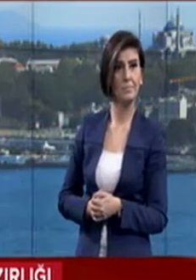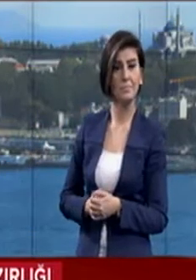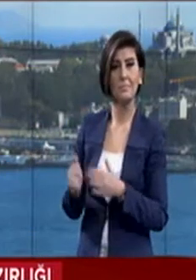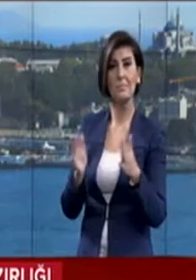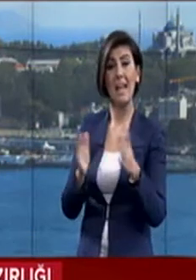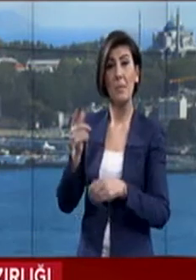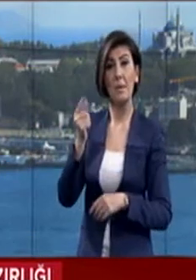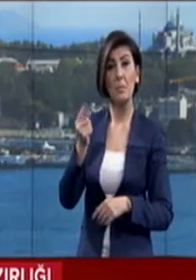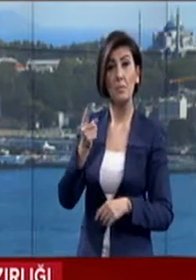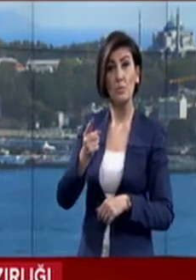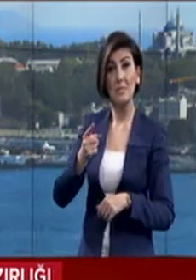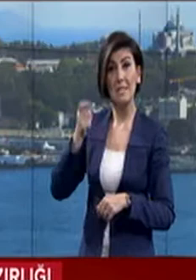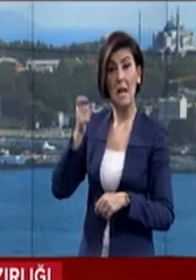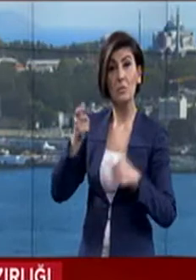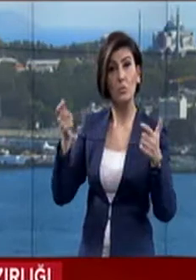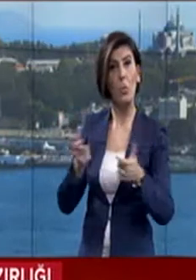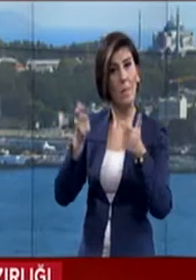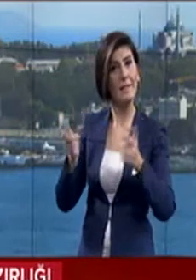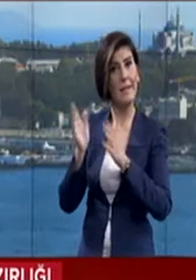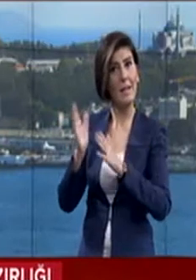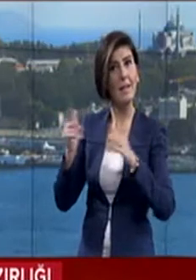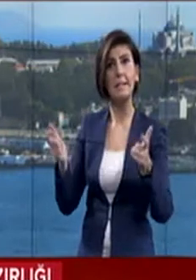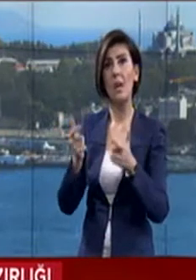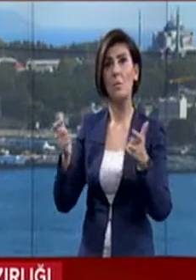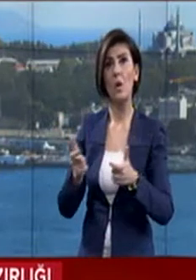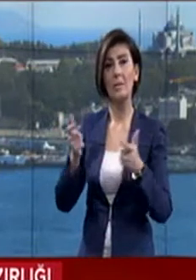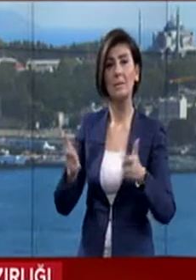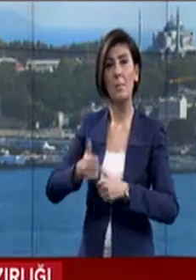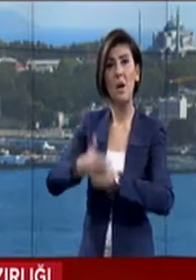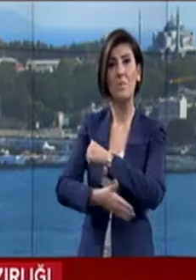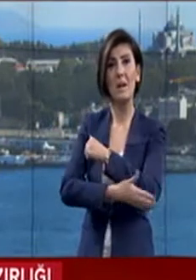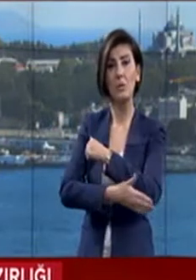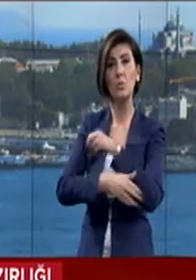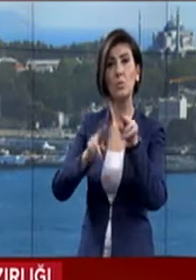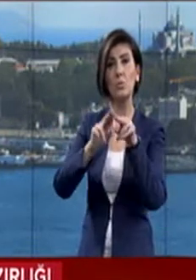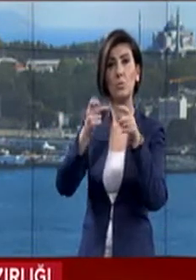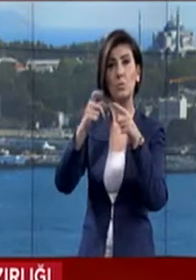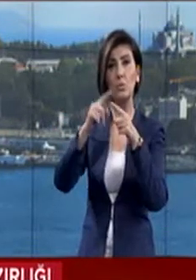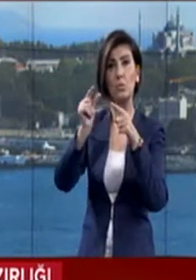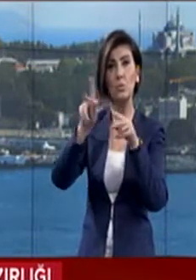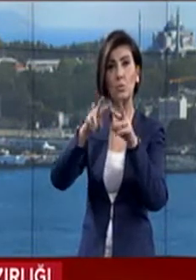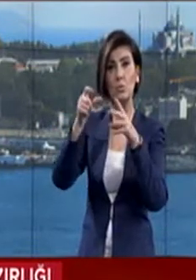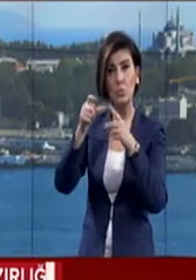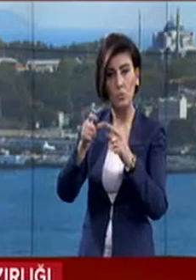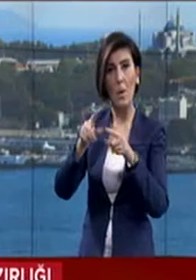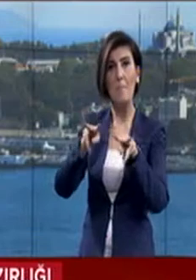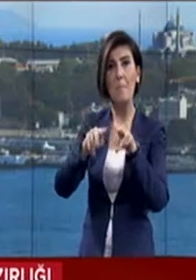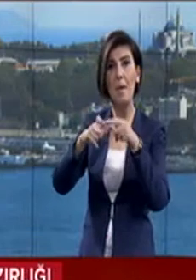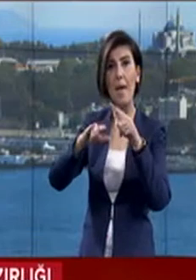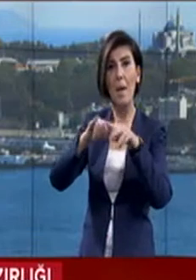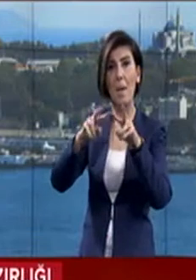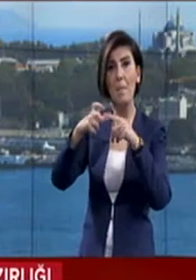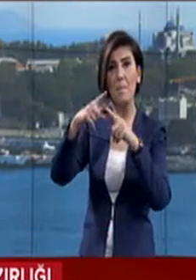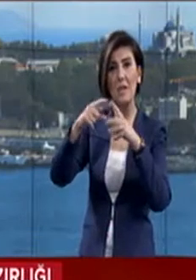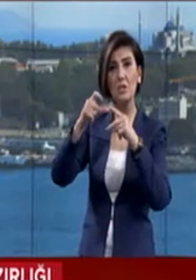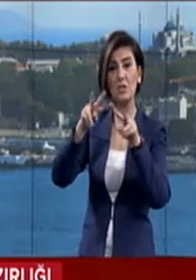Yaklaşık 1,5 saattir o toplantı devam ediyor. Toplantıya Başbakan Yardımcıları Numan Kurtulmuş, Mehmet Şimşek ve Lütfi Elvan'la